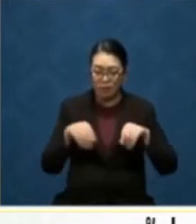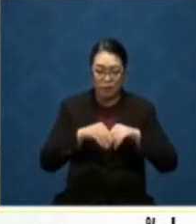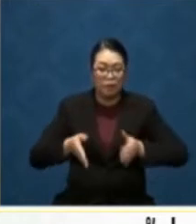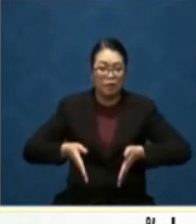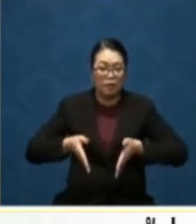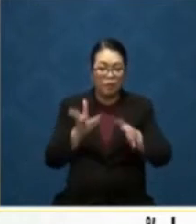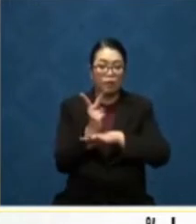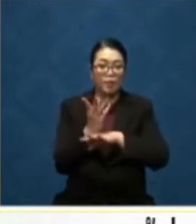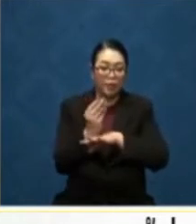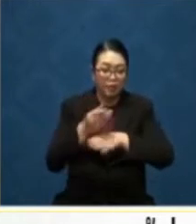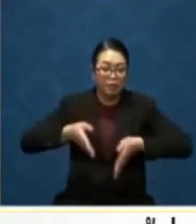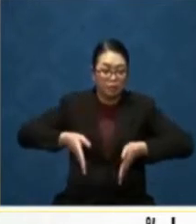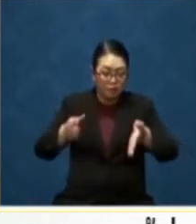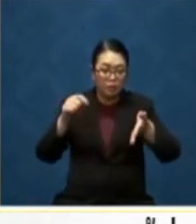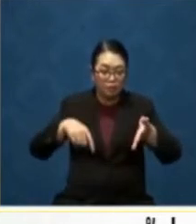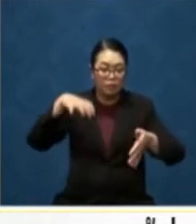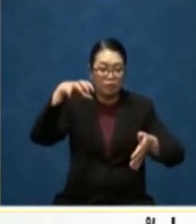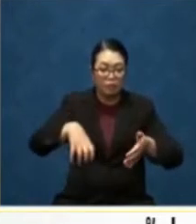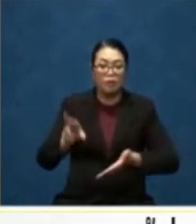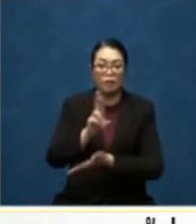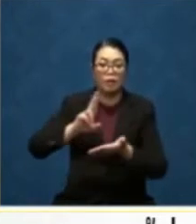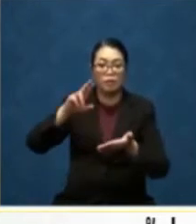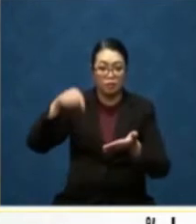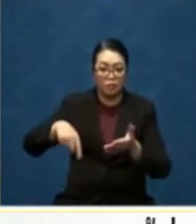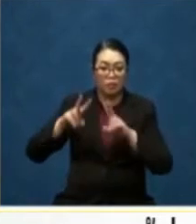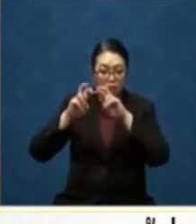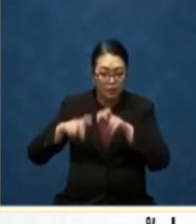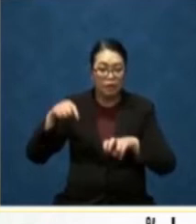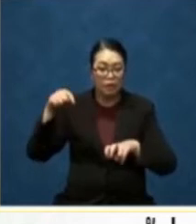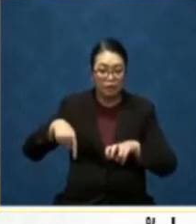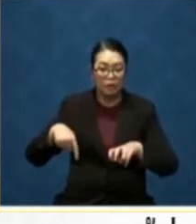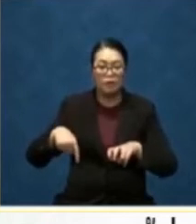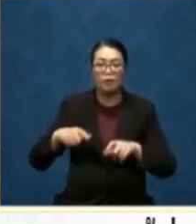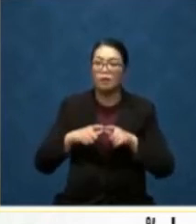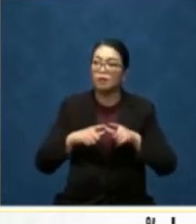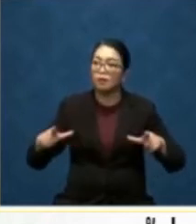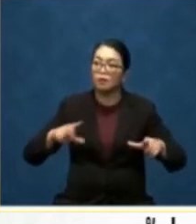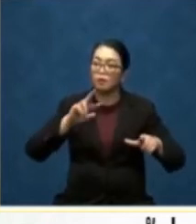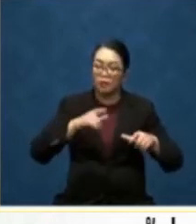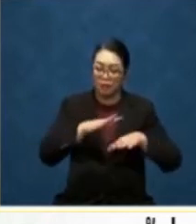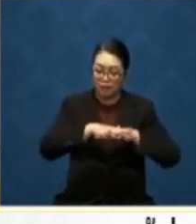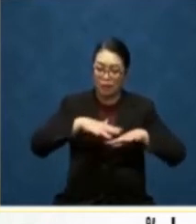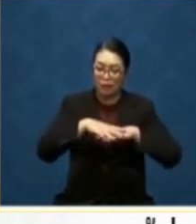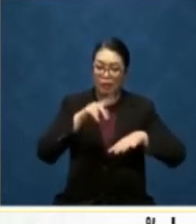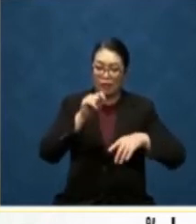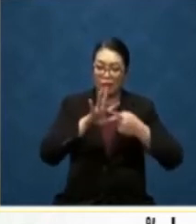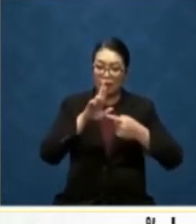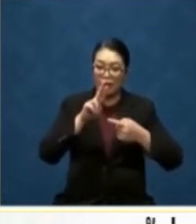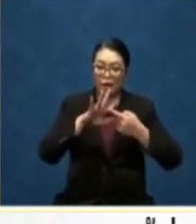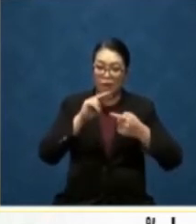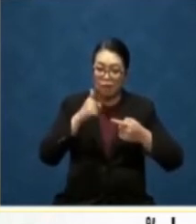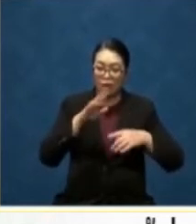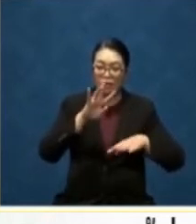ษี กรงเทพยมหันครที่อยบริเวณถนนกแหงเพชร 6 ซึเป็ที่ตั้งของสถาบันแห่งนี้จะอยู่ที่ตารางวาระ